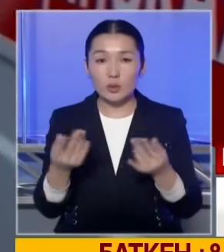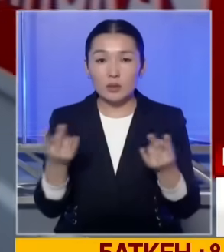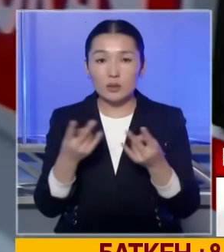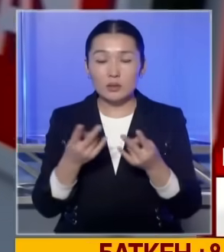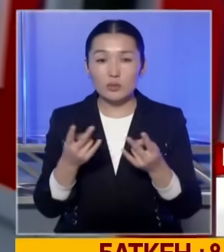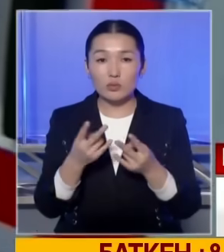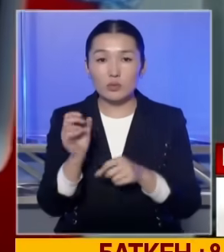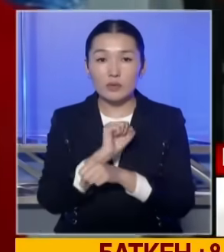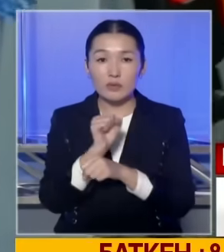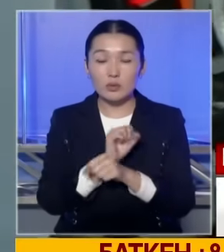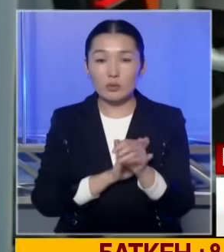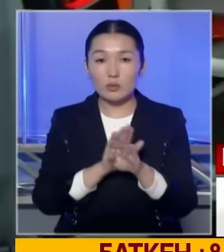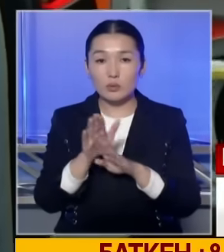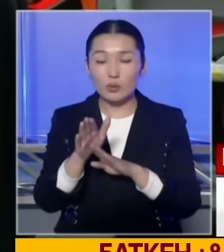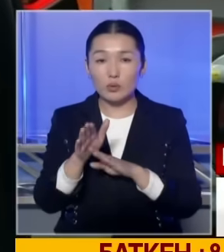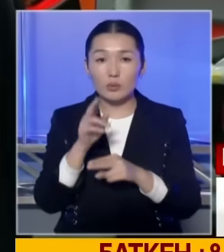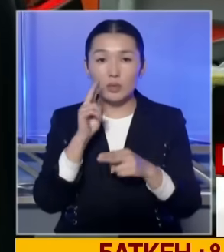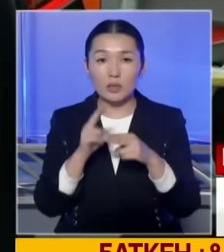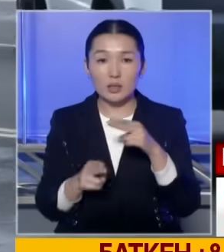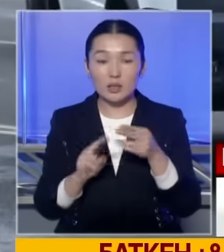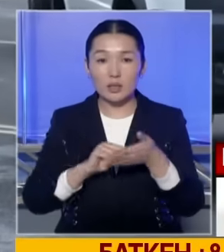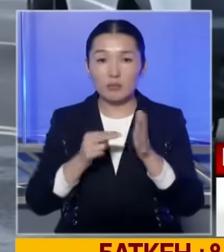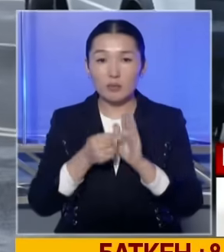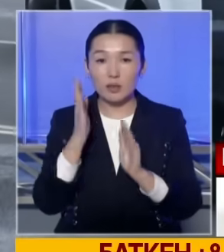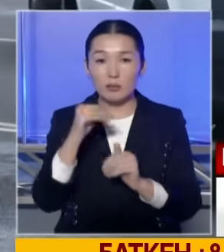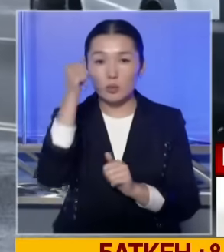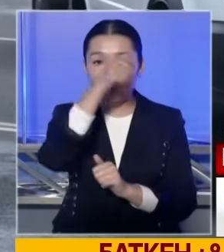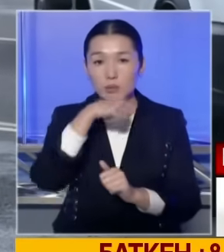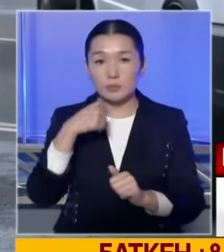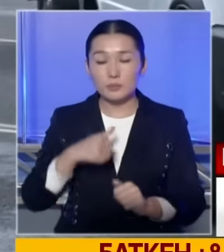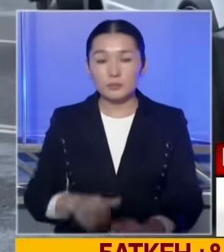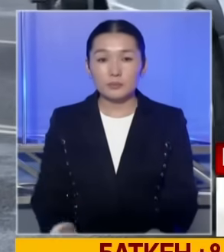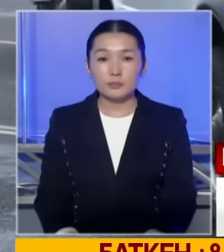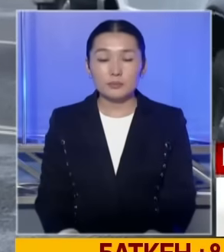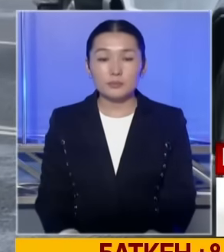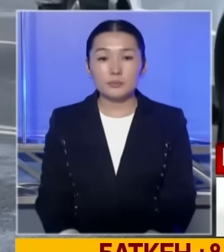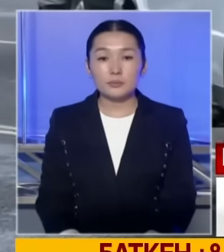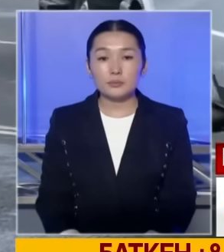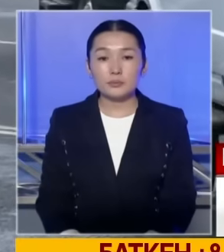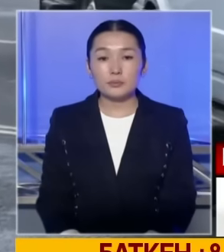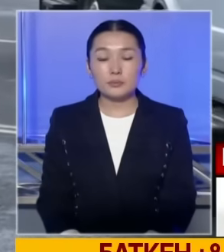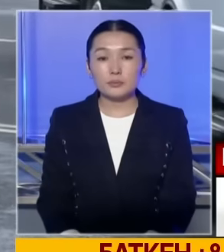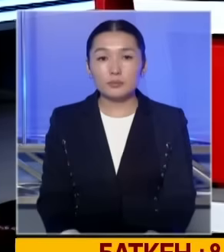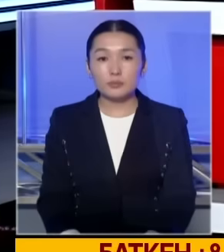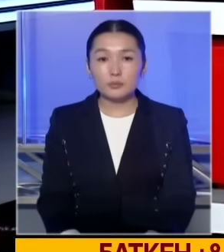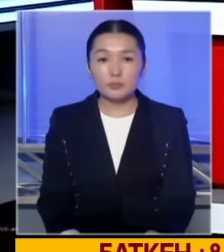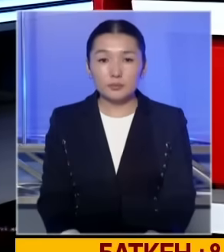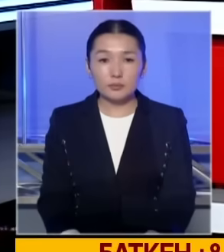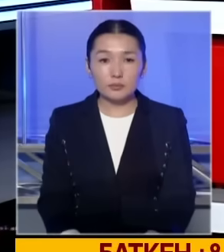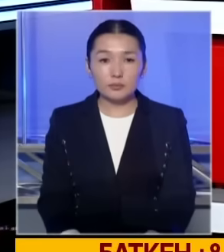толугу менен жоюу пландалууда. Уланбек Тиканбаев, Нуркамил Асанов, Алатоо 24.